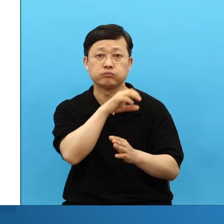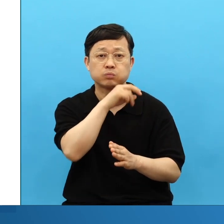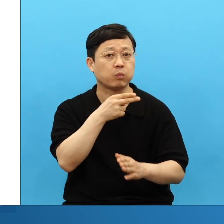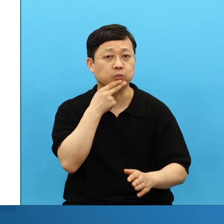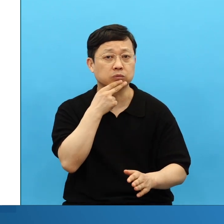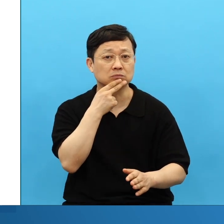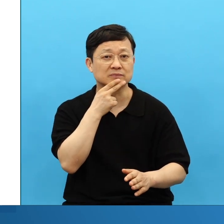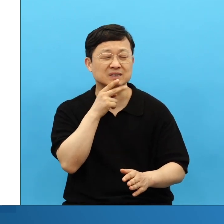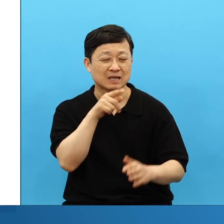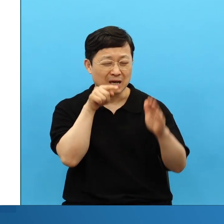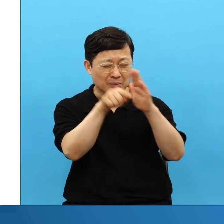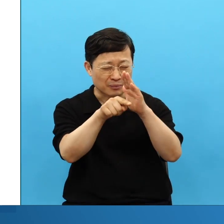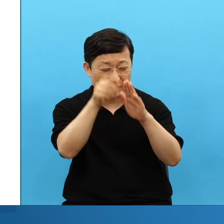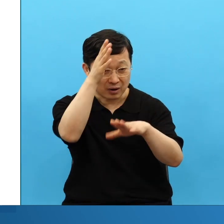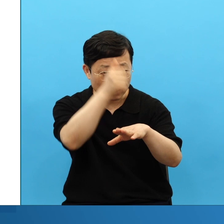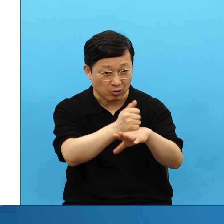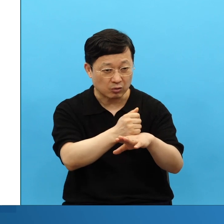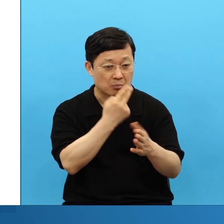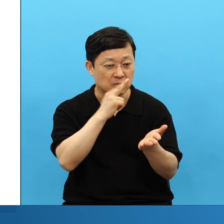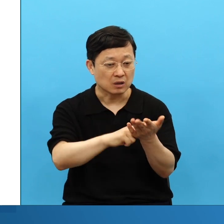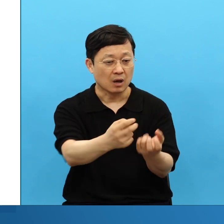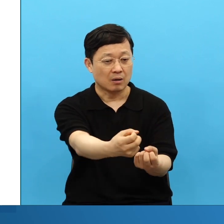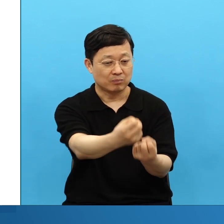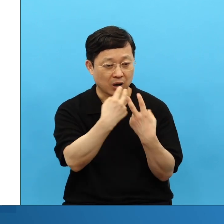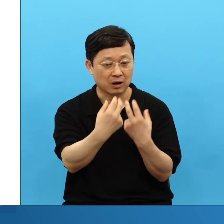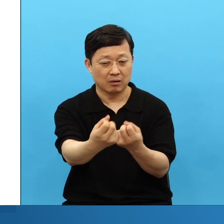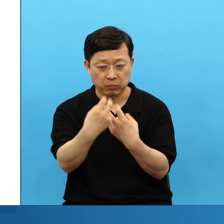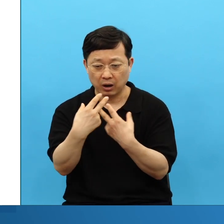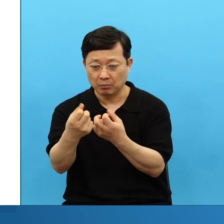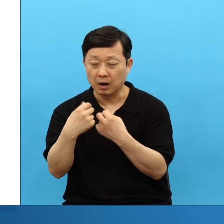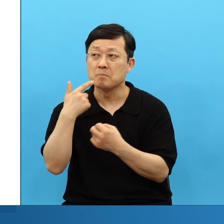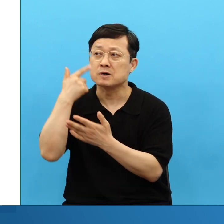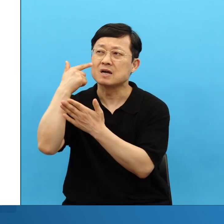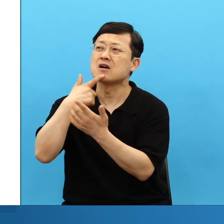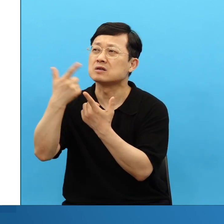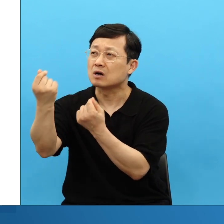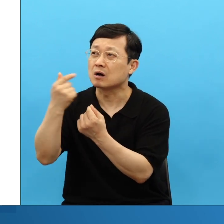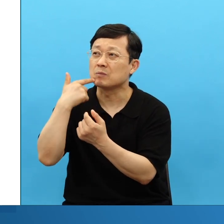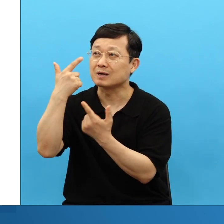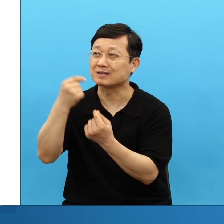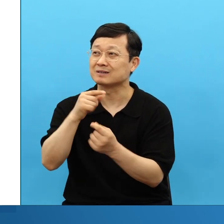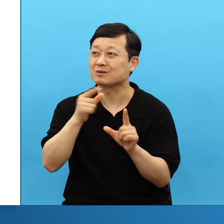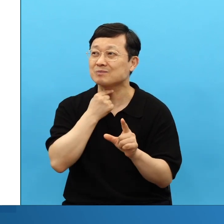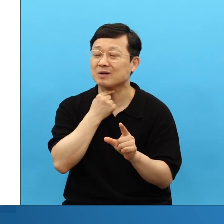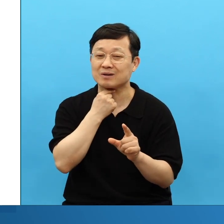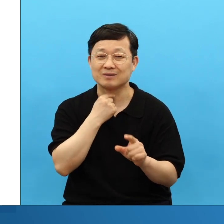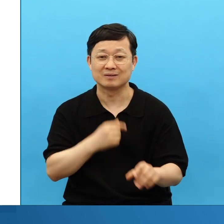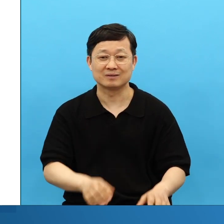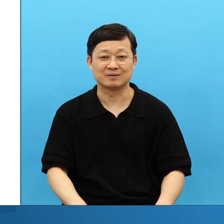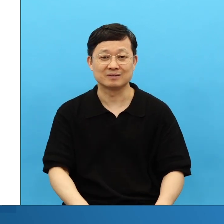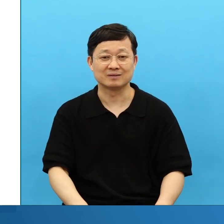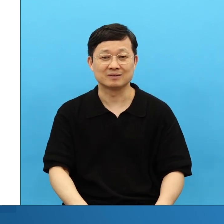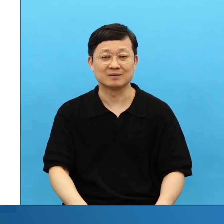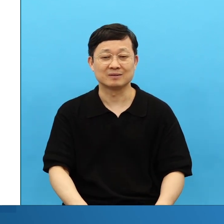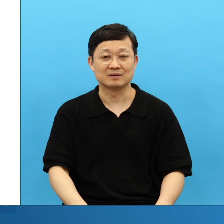목사님 도와주십시오. 나도 목사님처럼 이제 중독에서 벗어나서 목사님처럼 살고 싶습니다. 계속. 저 뒤에 앉아 계십니다,